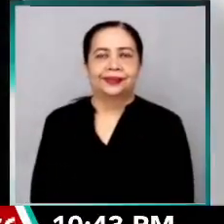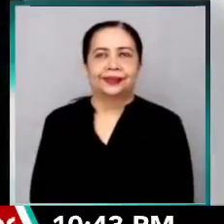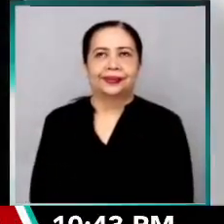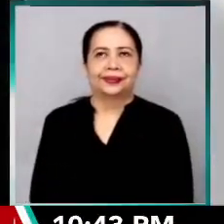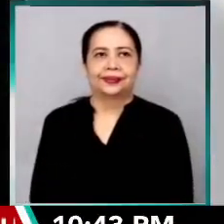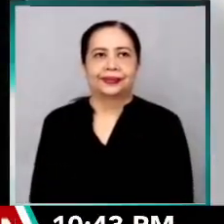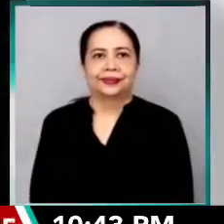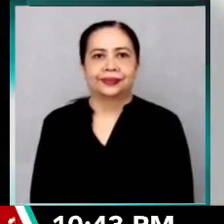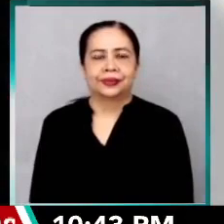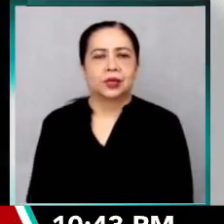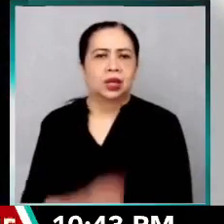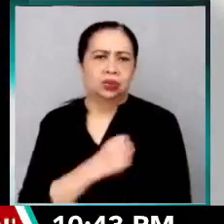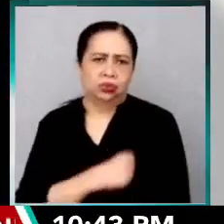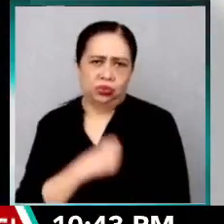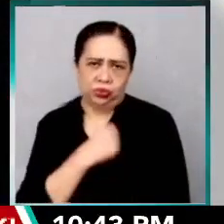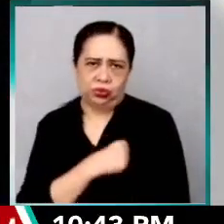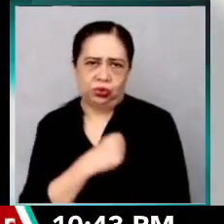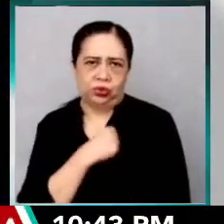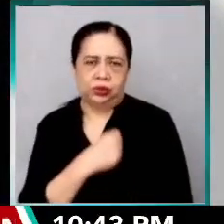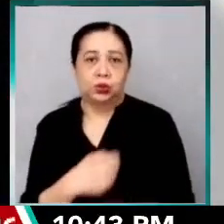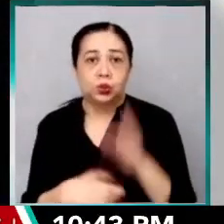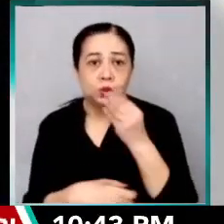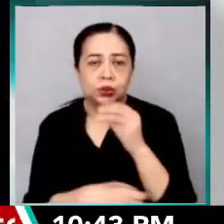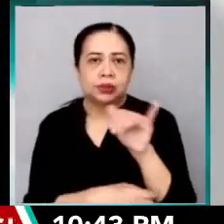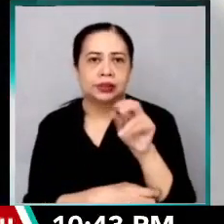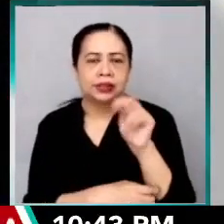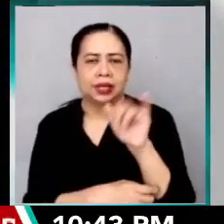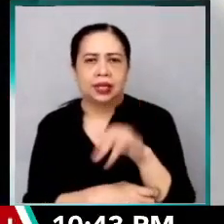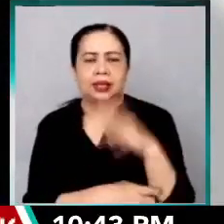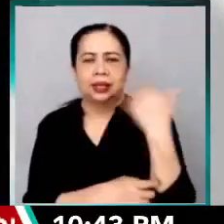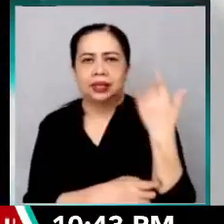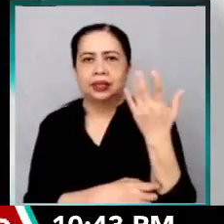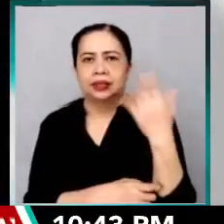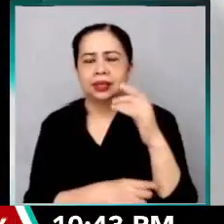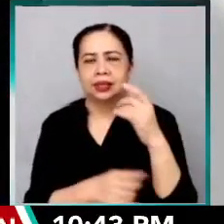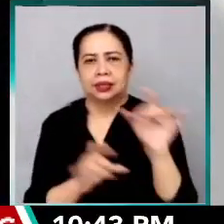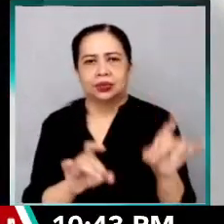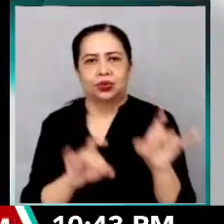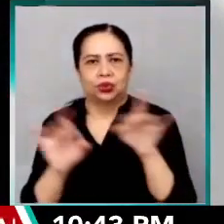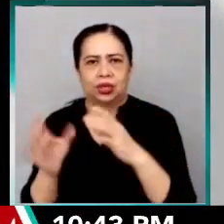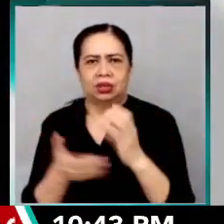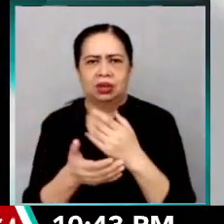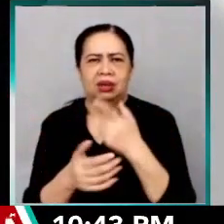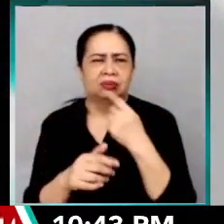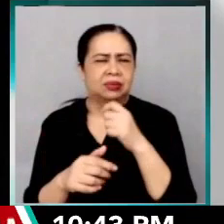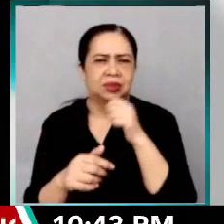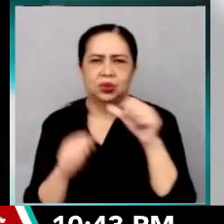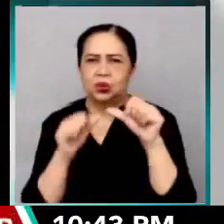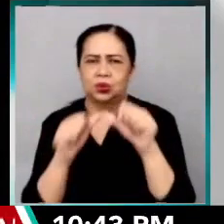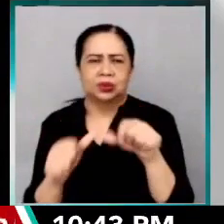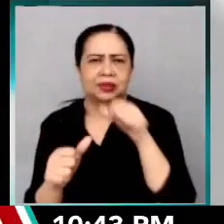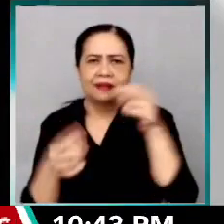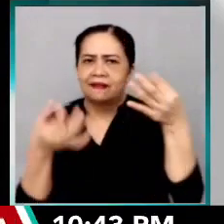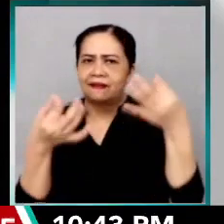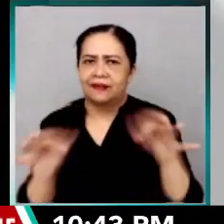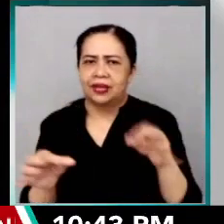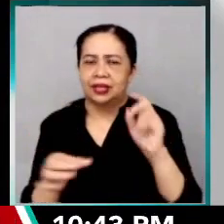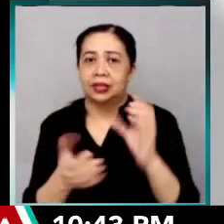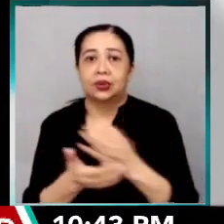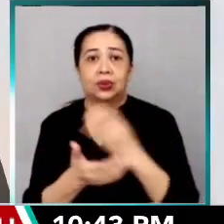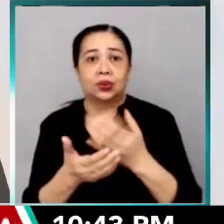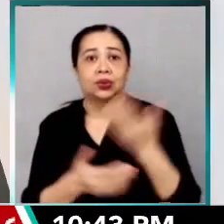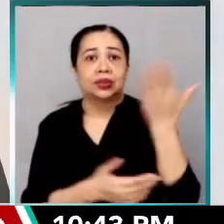Nag-sorry si Jennie ng Blackpink sa Blink sa Melbourne, Australia dahil hindi niya natapos ang concert doon noong